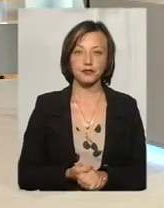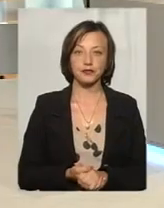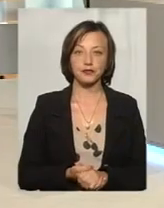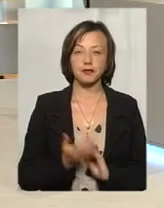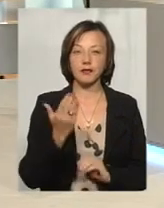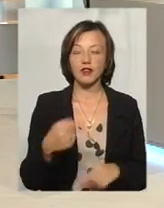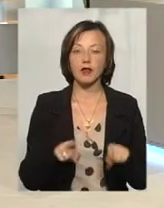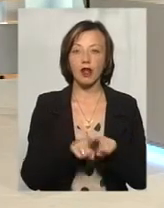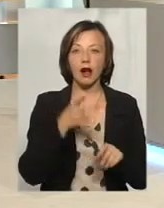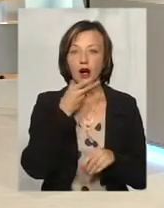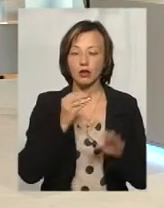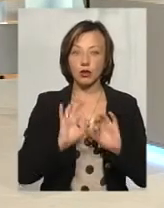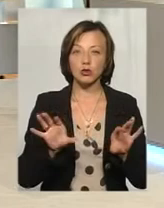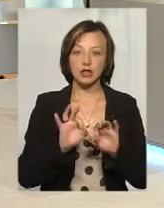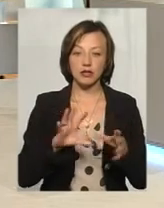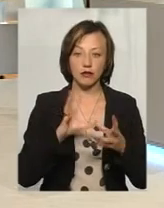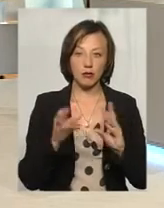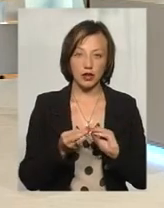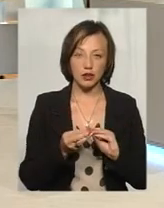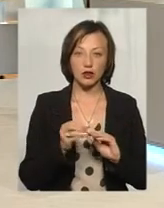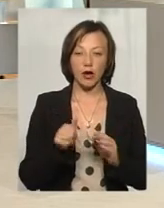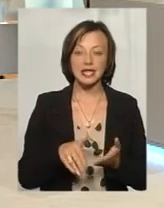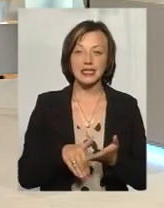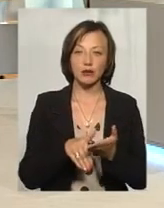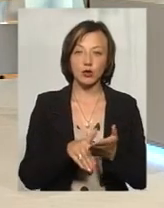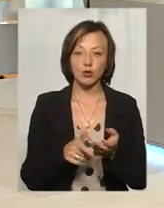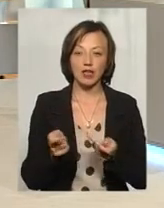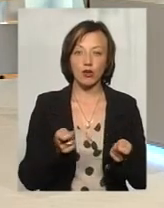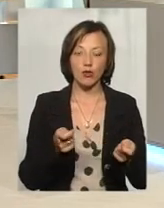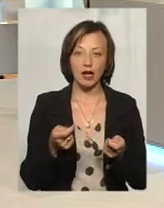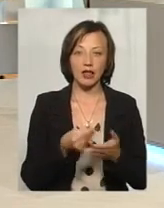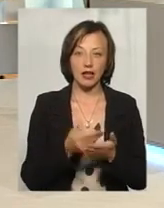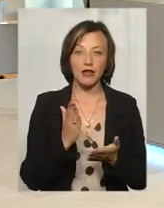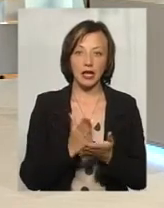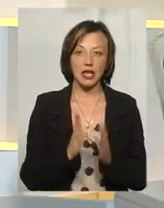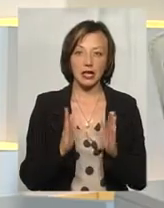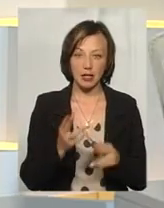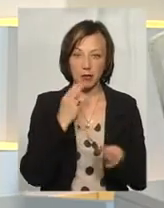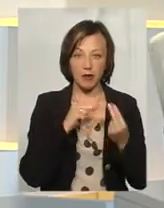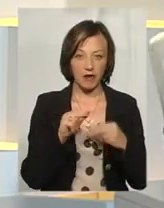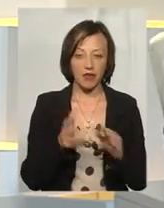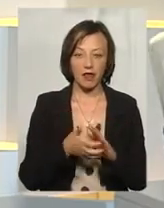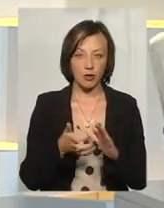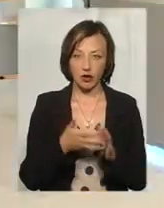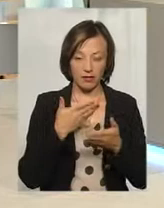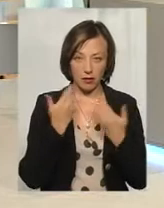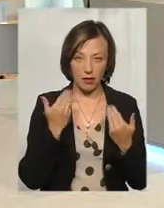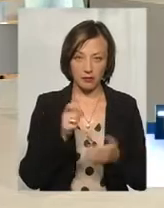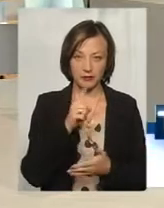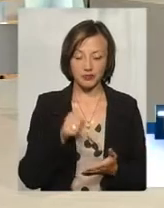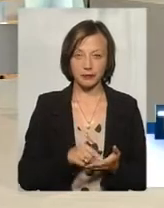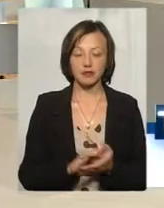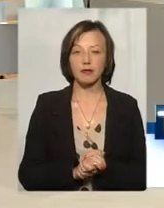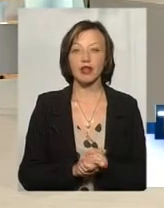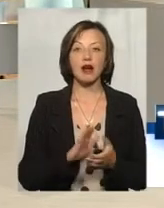гарно розказали, тобто, в принципі, у стимулюючого регулювання тарифів є тільки переваги, недоліків немає. Ну,